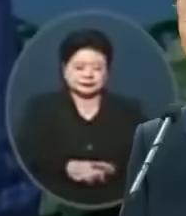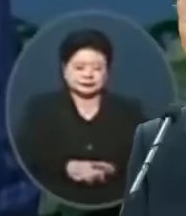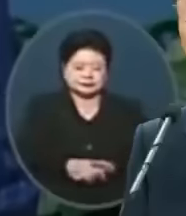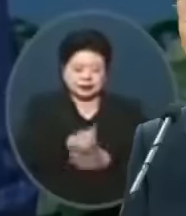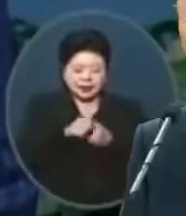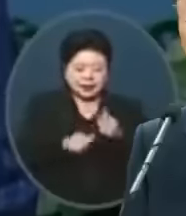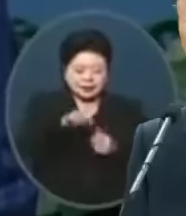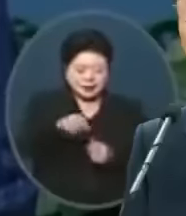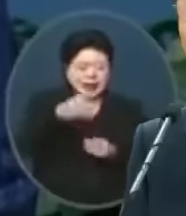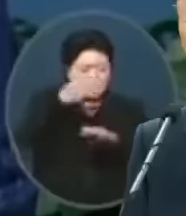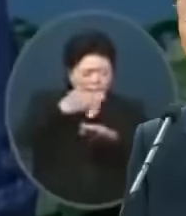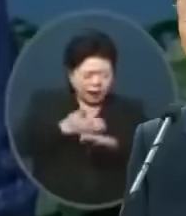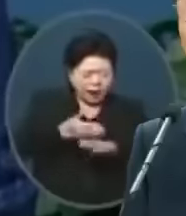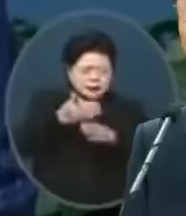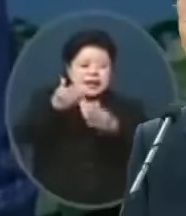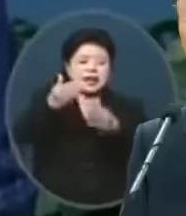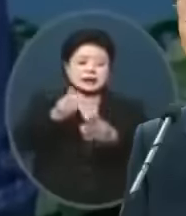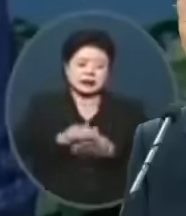하나님 앞에 감사를 해야